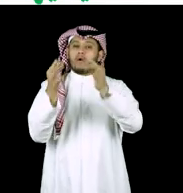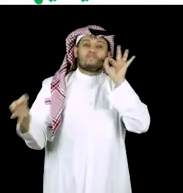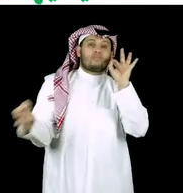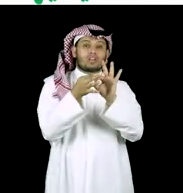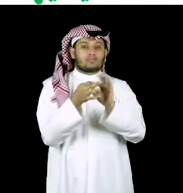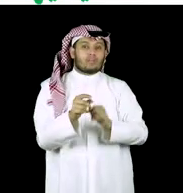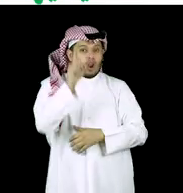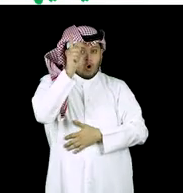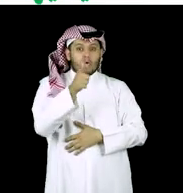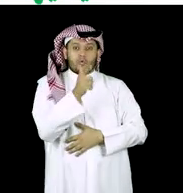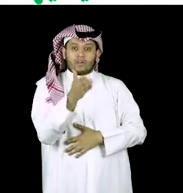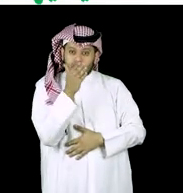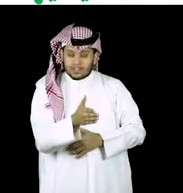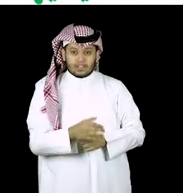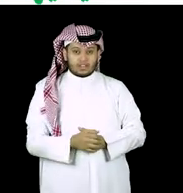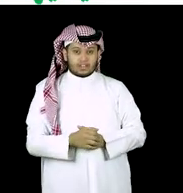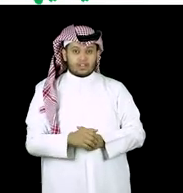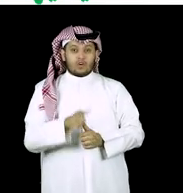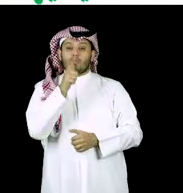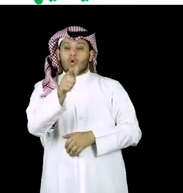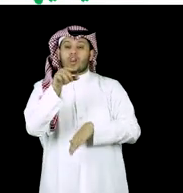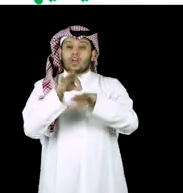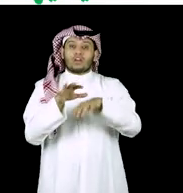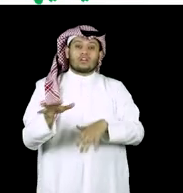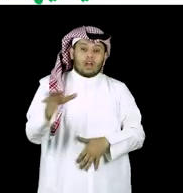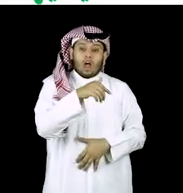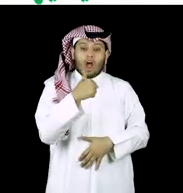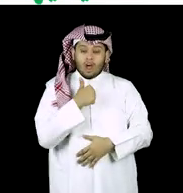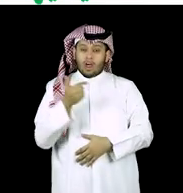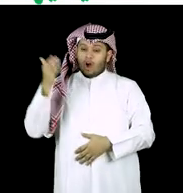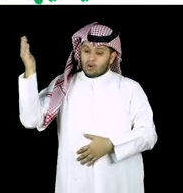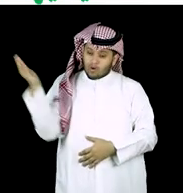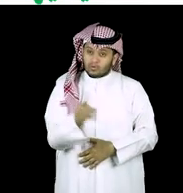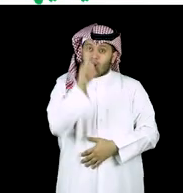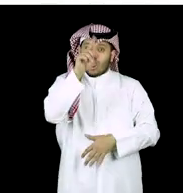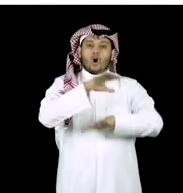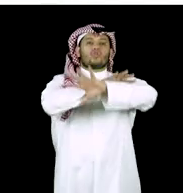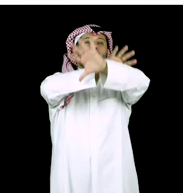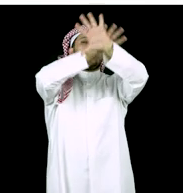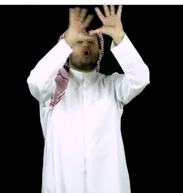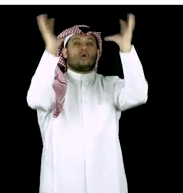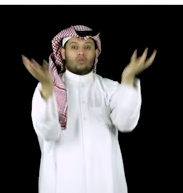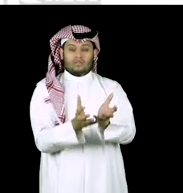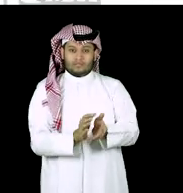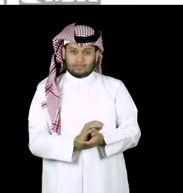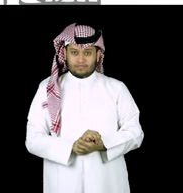لقوله تعالى: قل يا أيها الناس إني رسول الله إليكم جميعا.